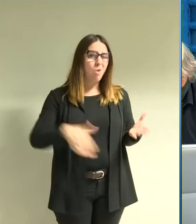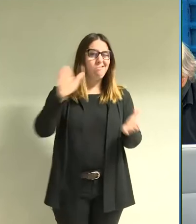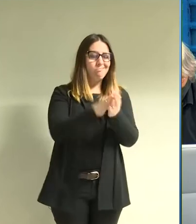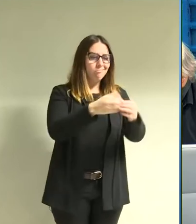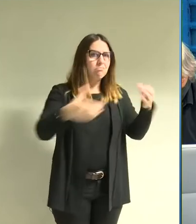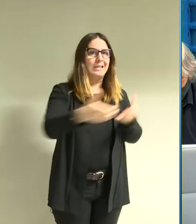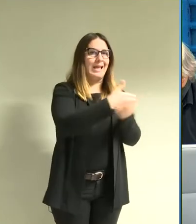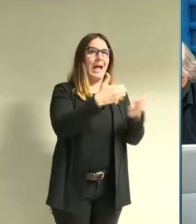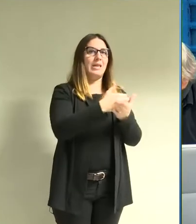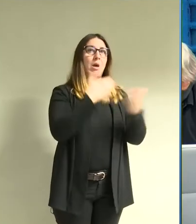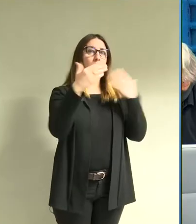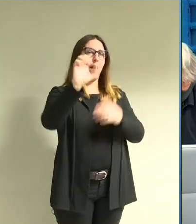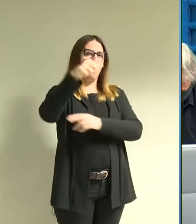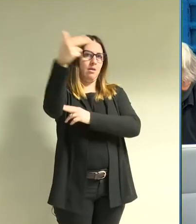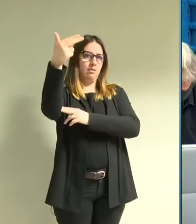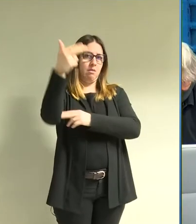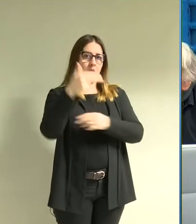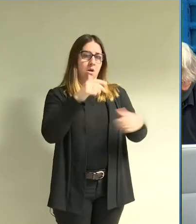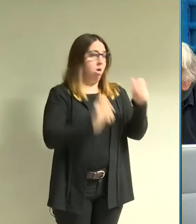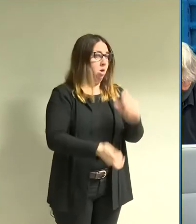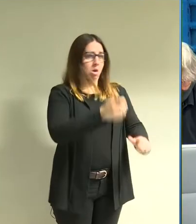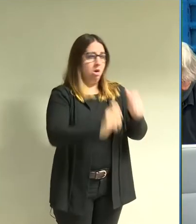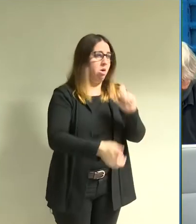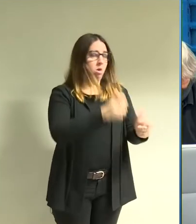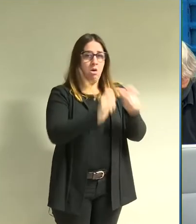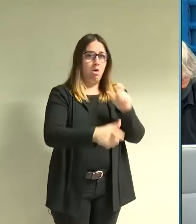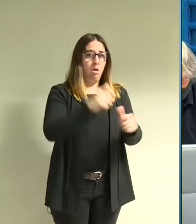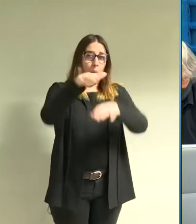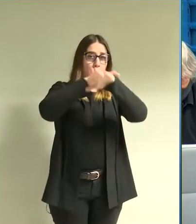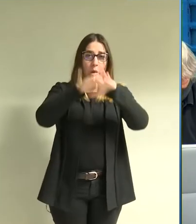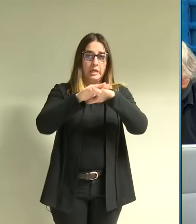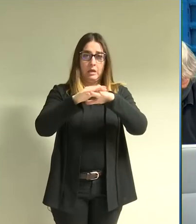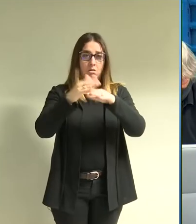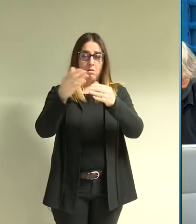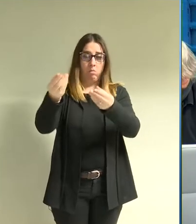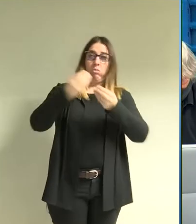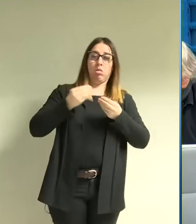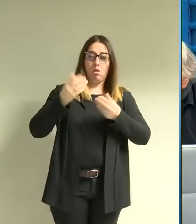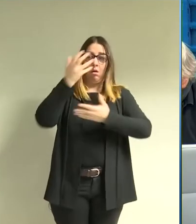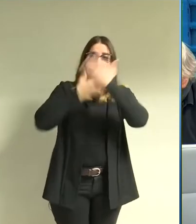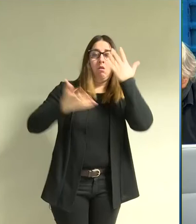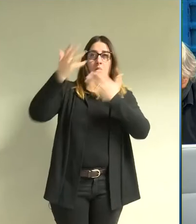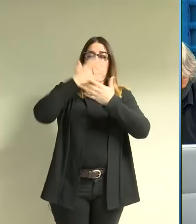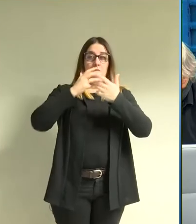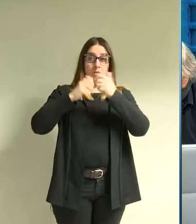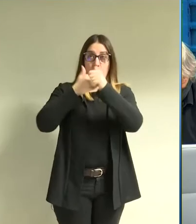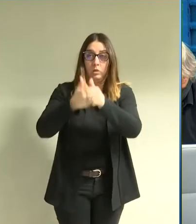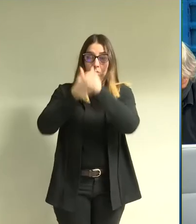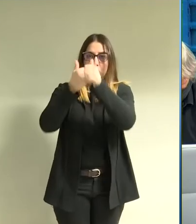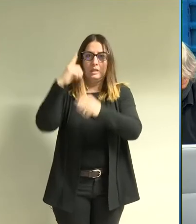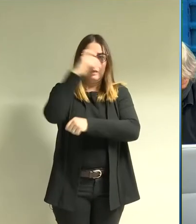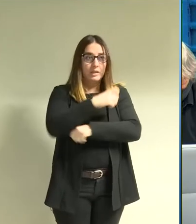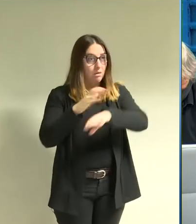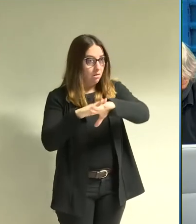un personnel qui est mis en difficulté par ces politiques nationales et qui fait dans ce contexte difficile je le souligne